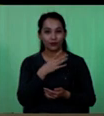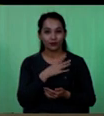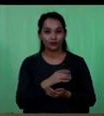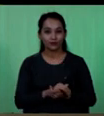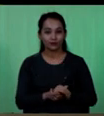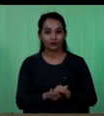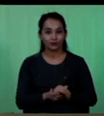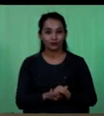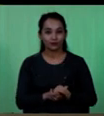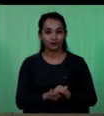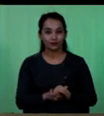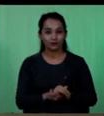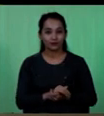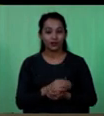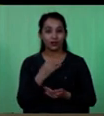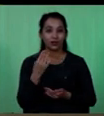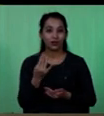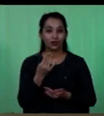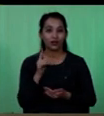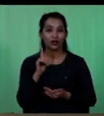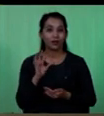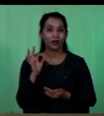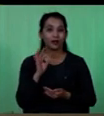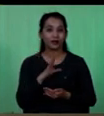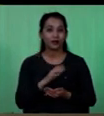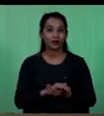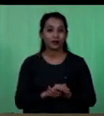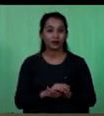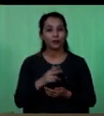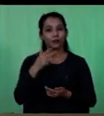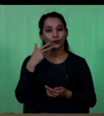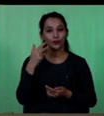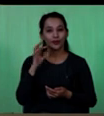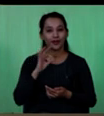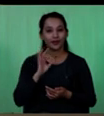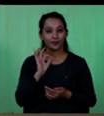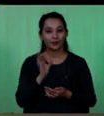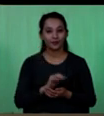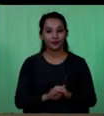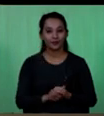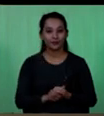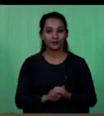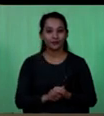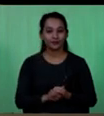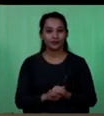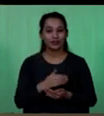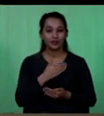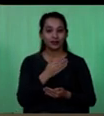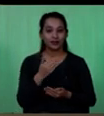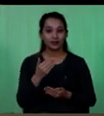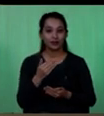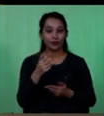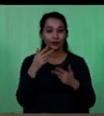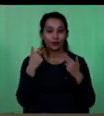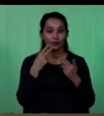Ushbu hikoyamiz nima haqida ekan? Mushuk haqida. Doğru mu? Siz